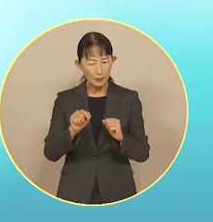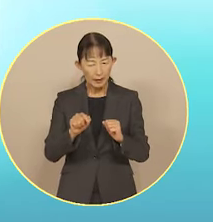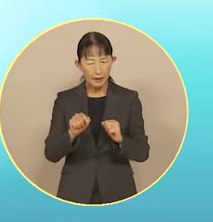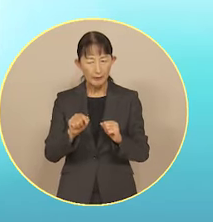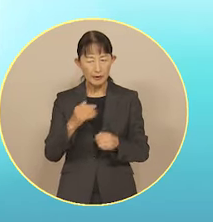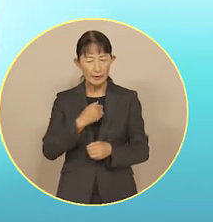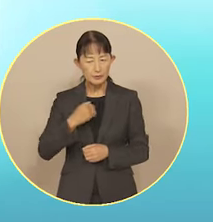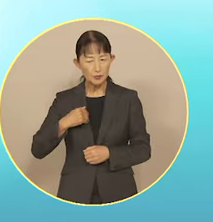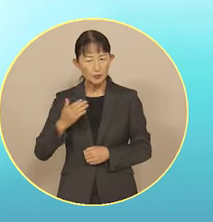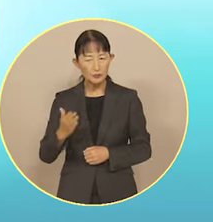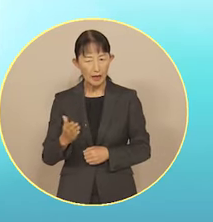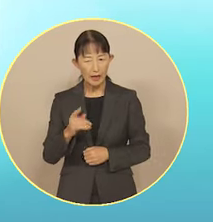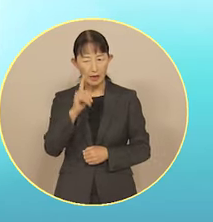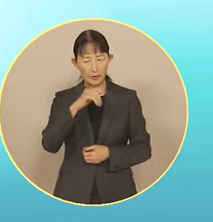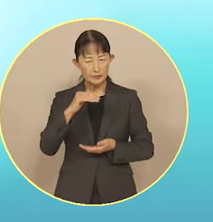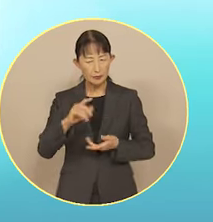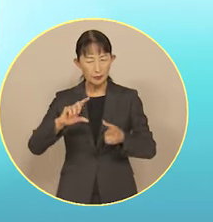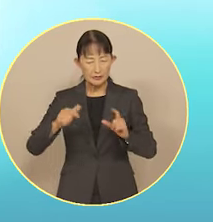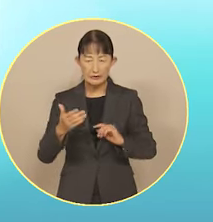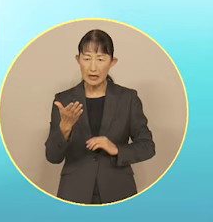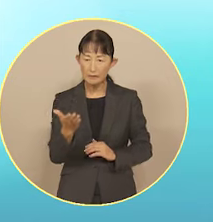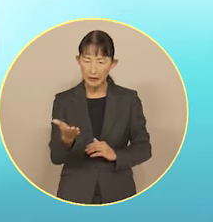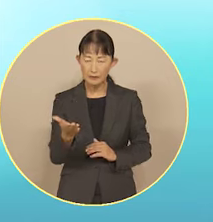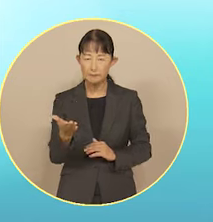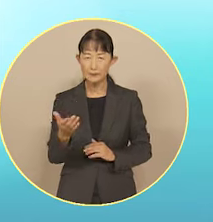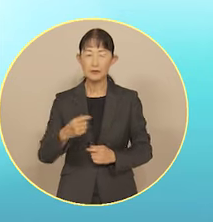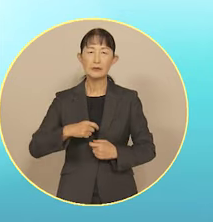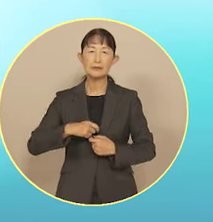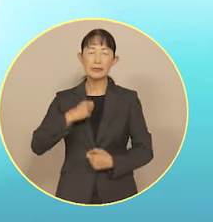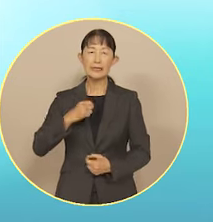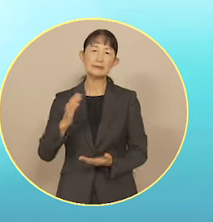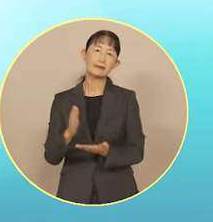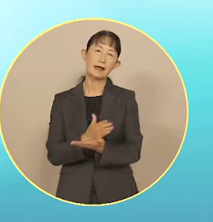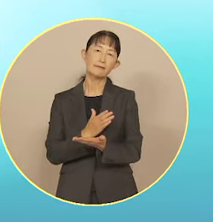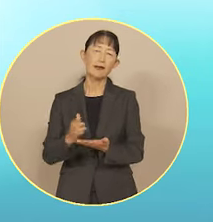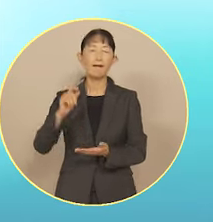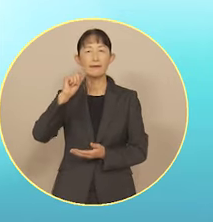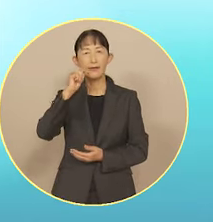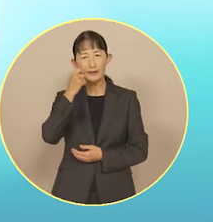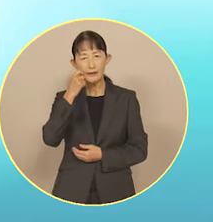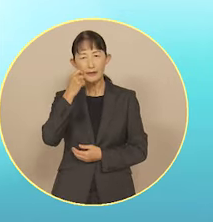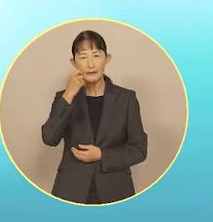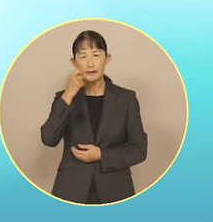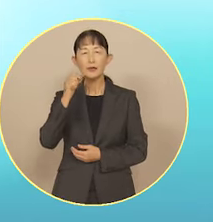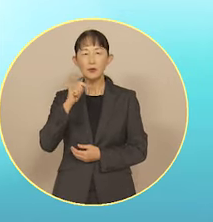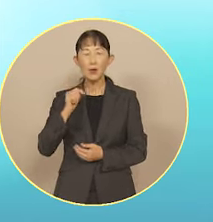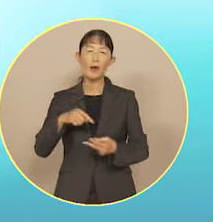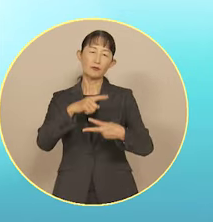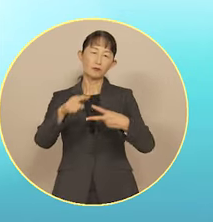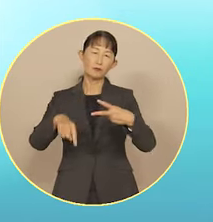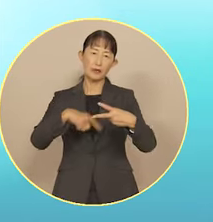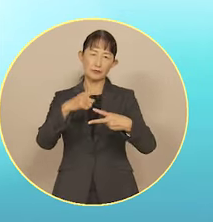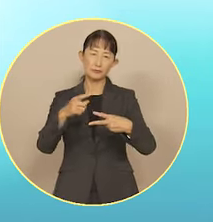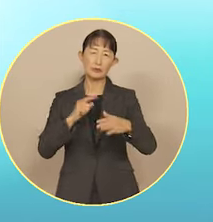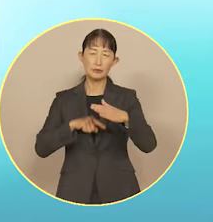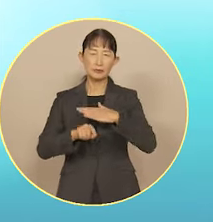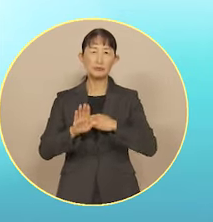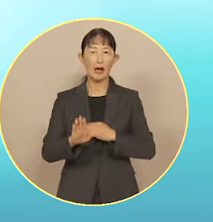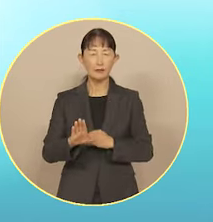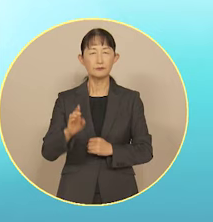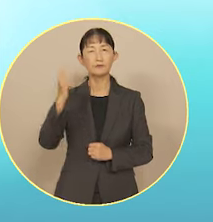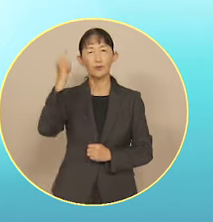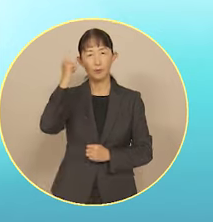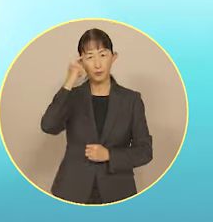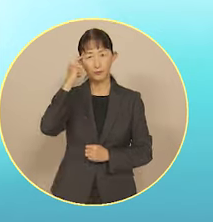なのかっていうまこういった判断を鈍らせてしまうのはやはりこういったあの生活に困ったとか何かその